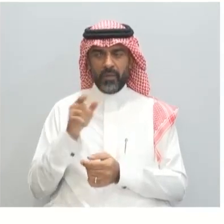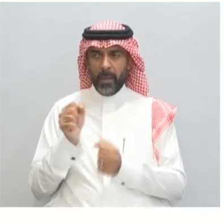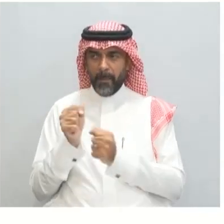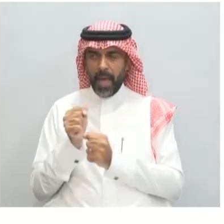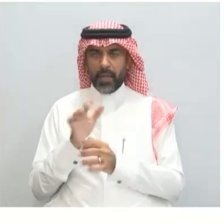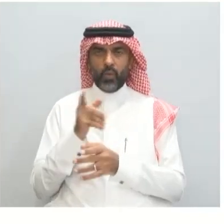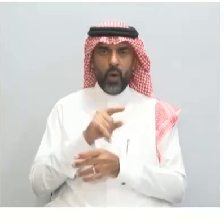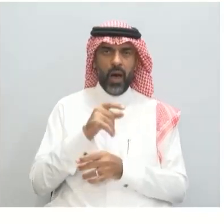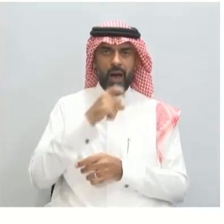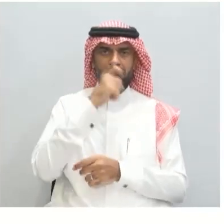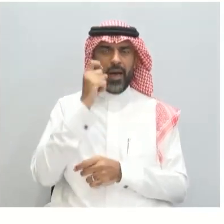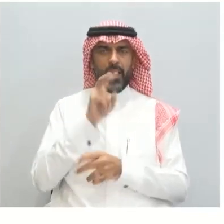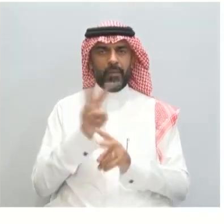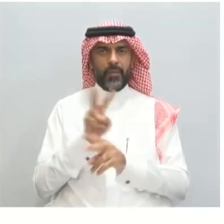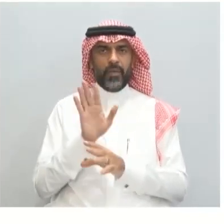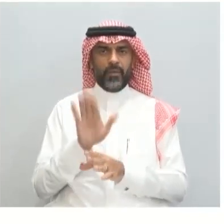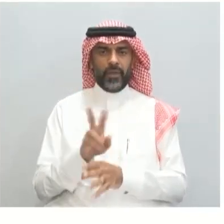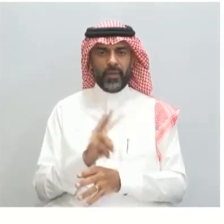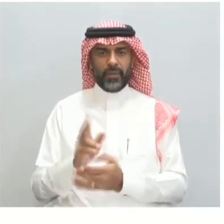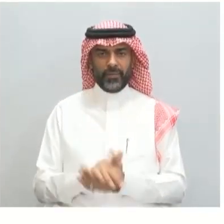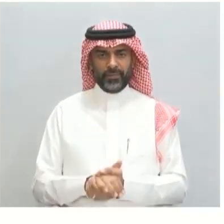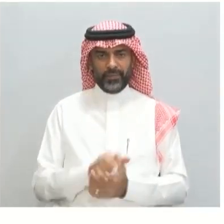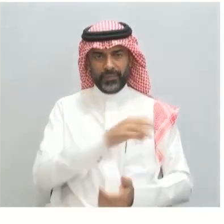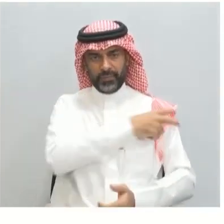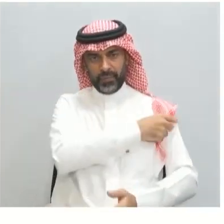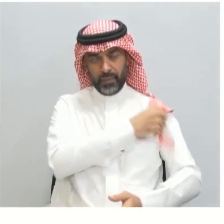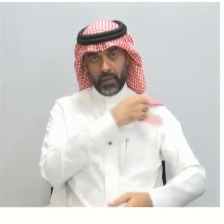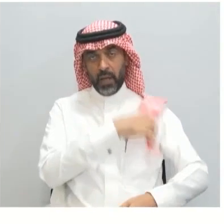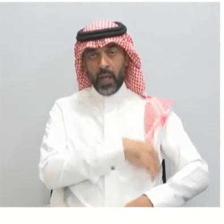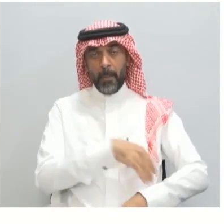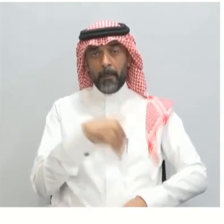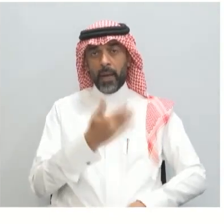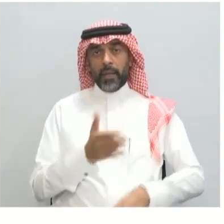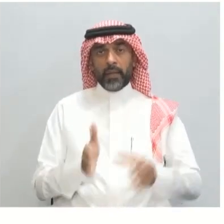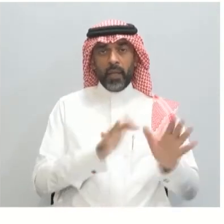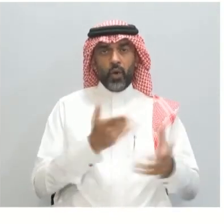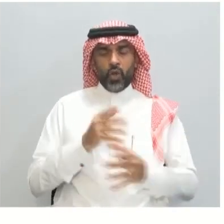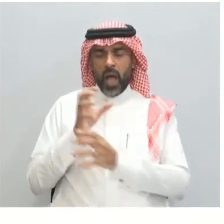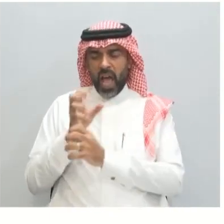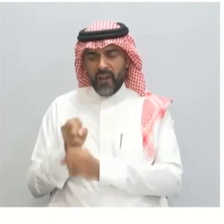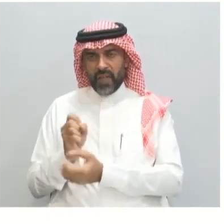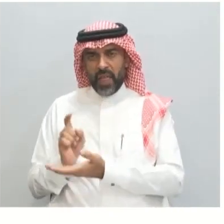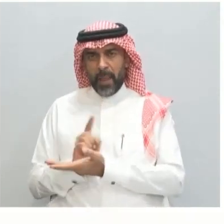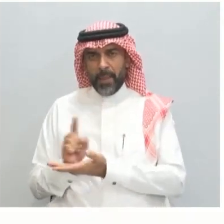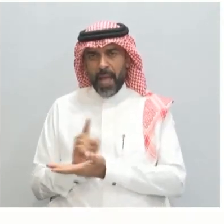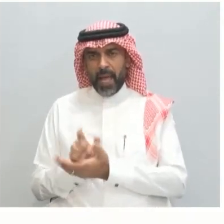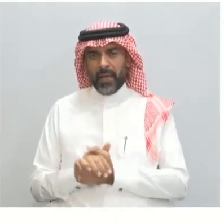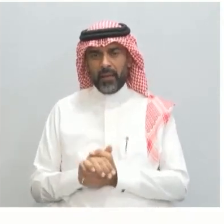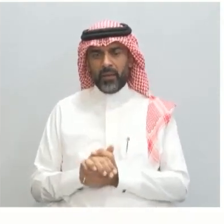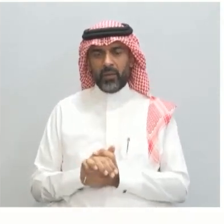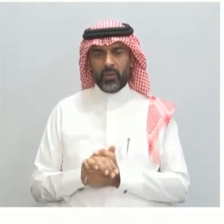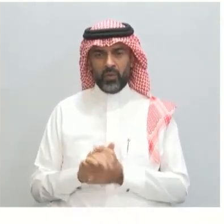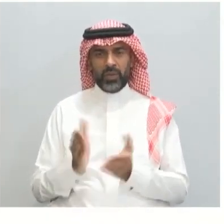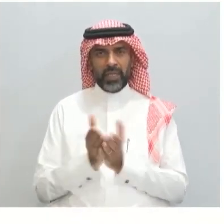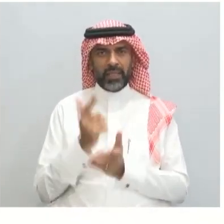البارده لكل منهما مميزاتها ومن ثم انتقلت انا وانتم تعرفنا على المحافظه على البيئه او الدرس